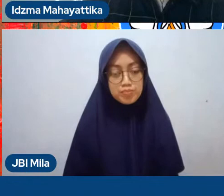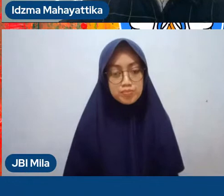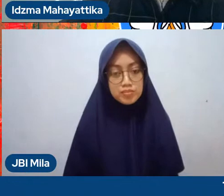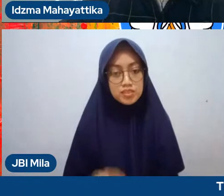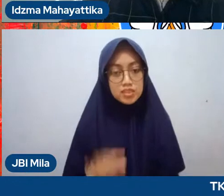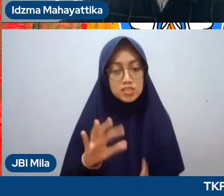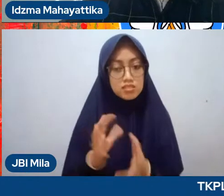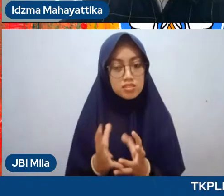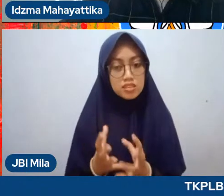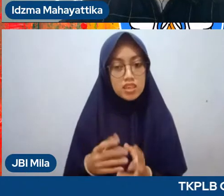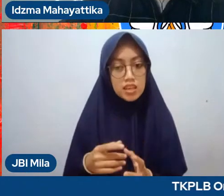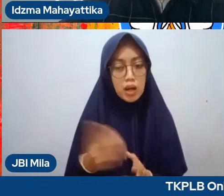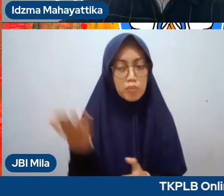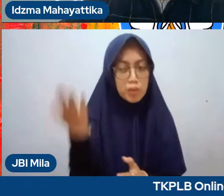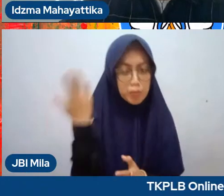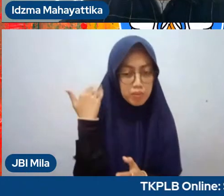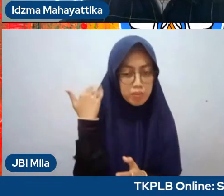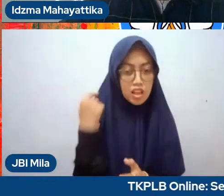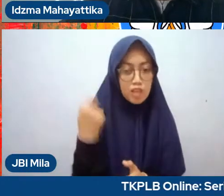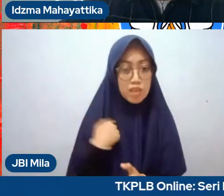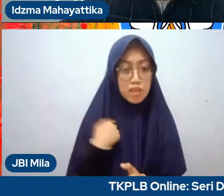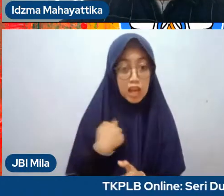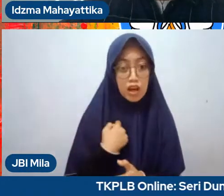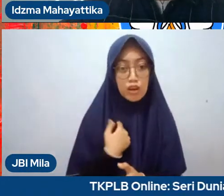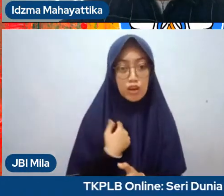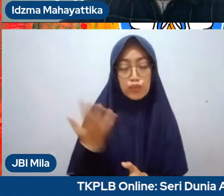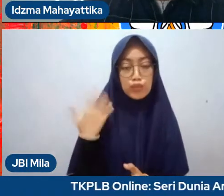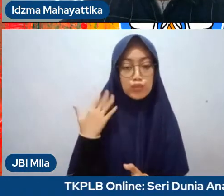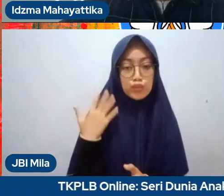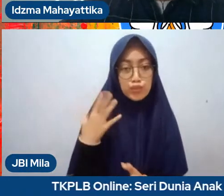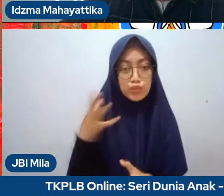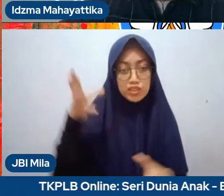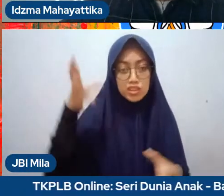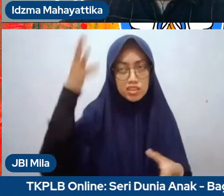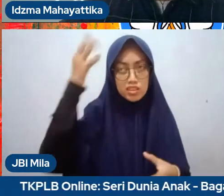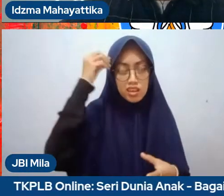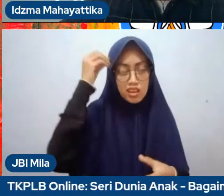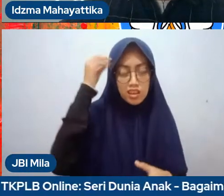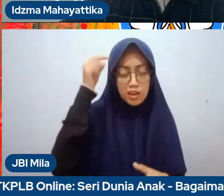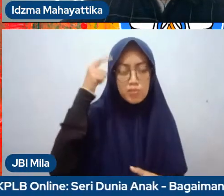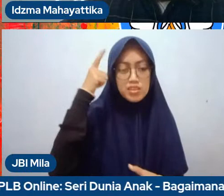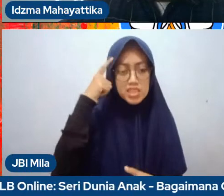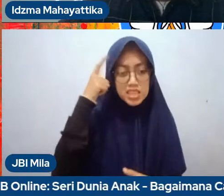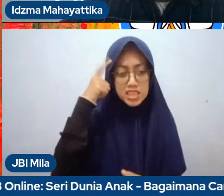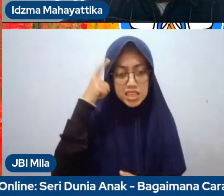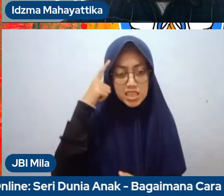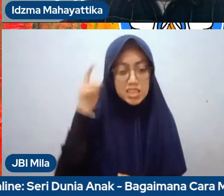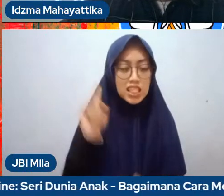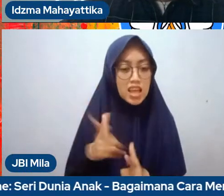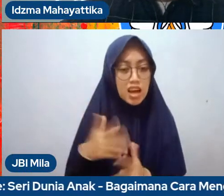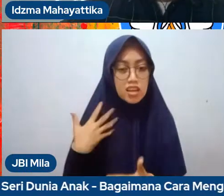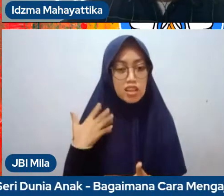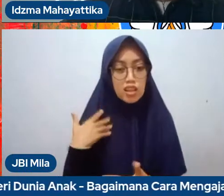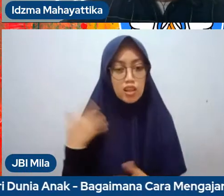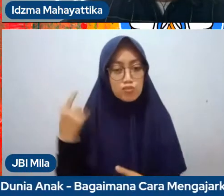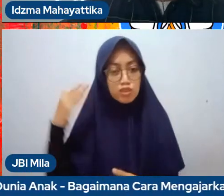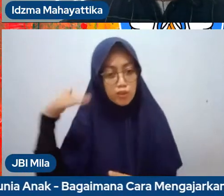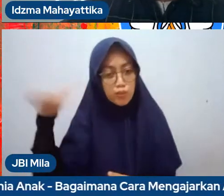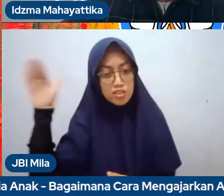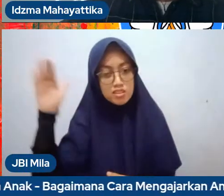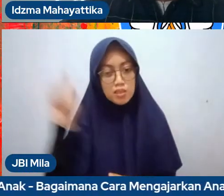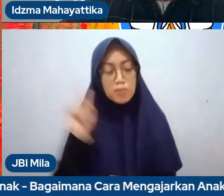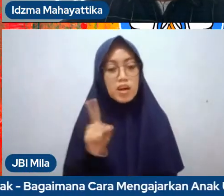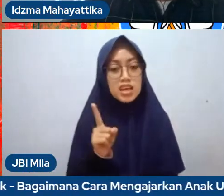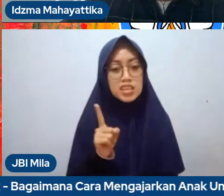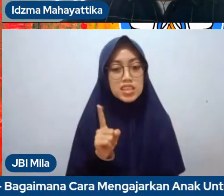apa yang terjadi ketika TK itu terekam ya, meskipun kita sudah dewasa ya. Iya betul. Jadi penting sekali